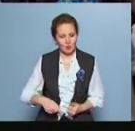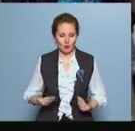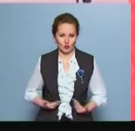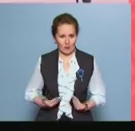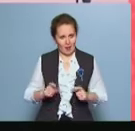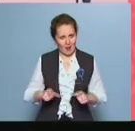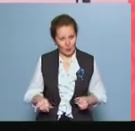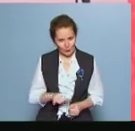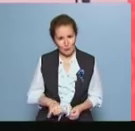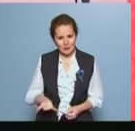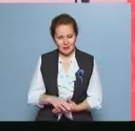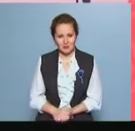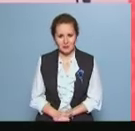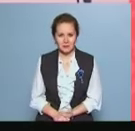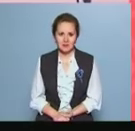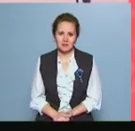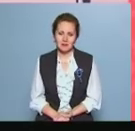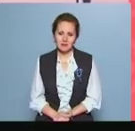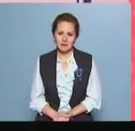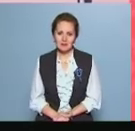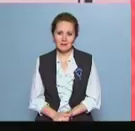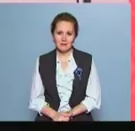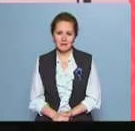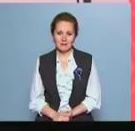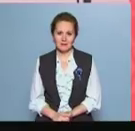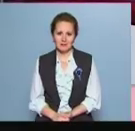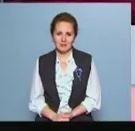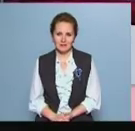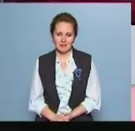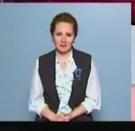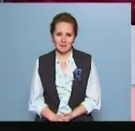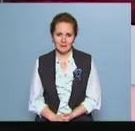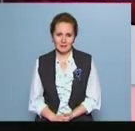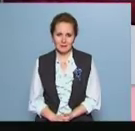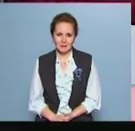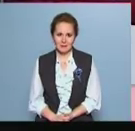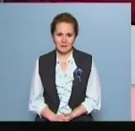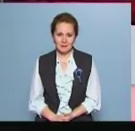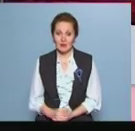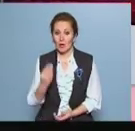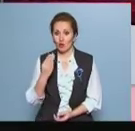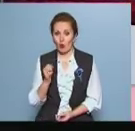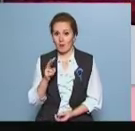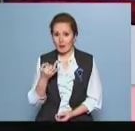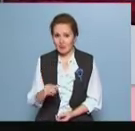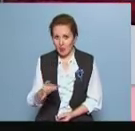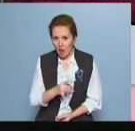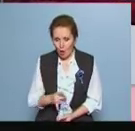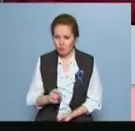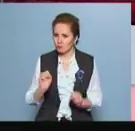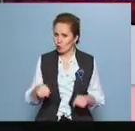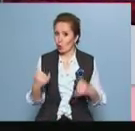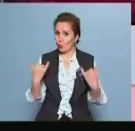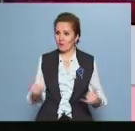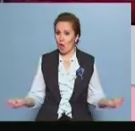Вагинов, Василий Хохряков, телеканал «Моя Удмуртия». Ашарканский район способен удивить гостей из